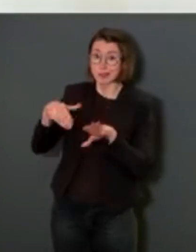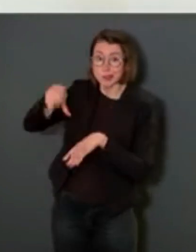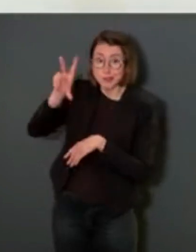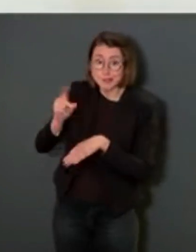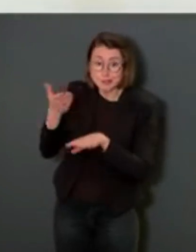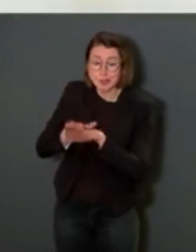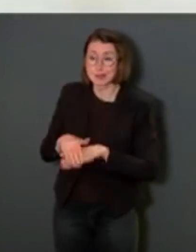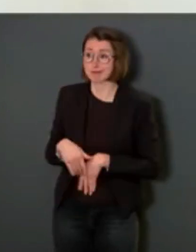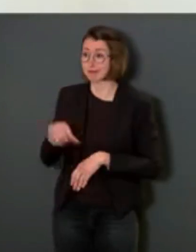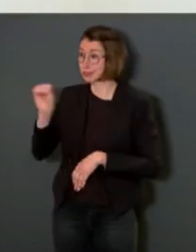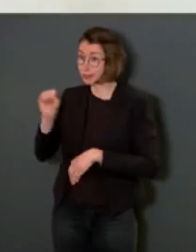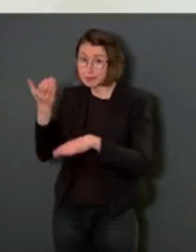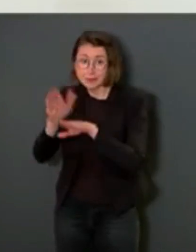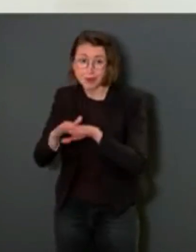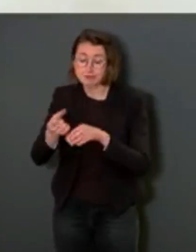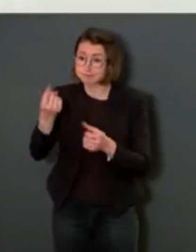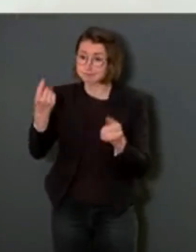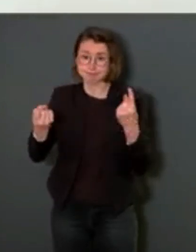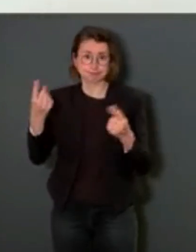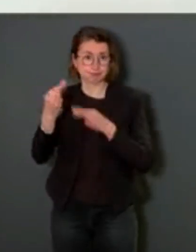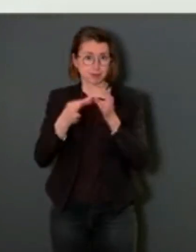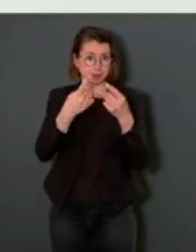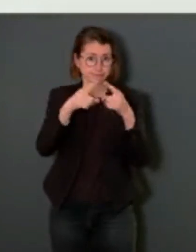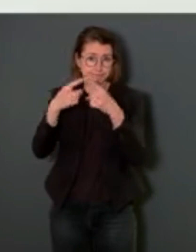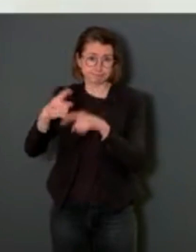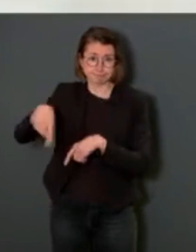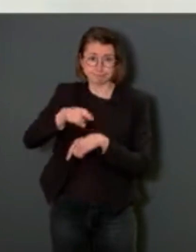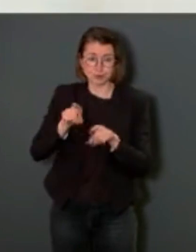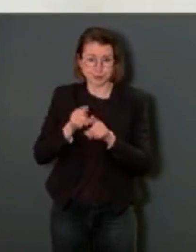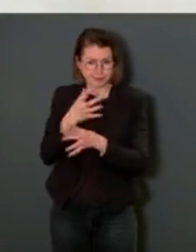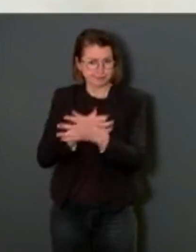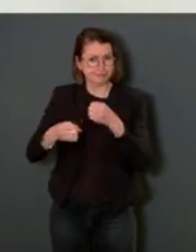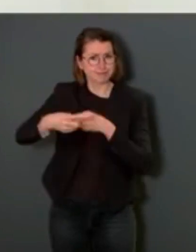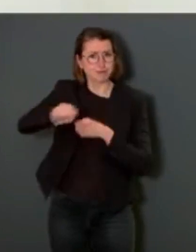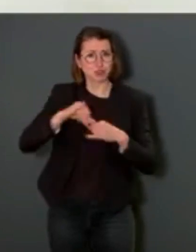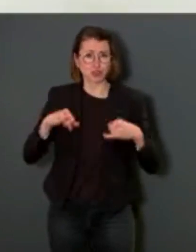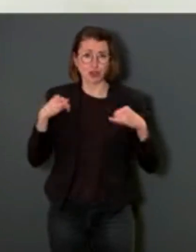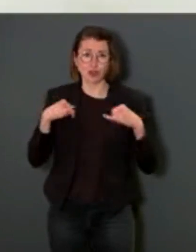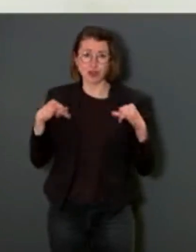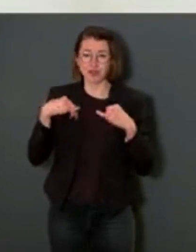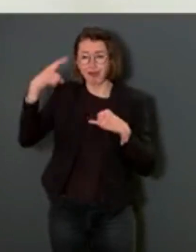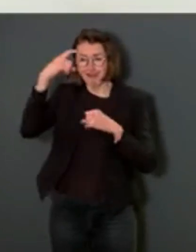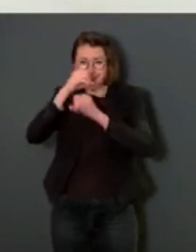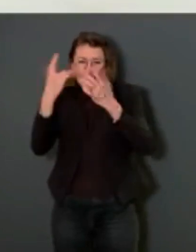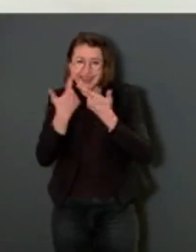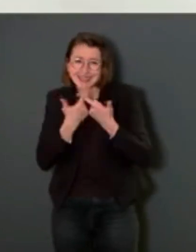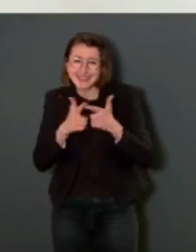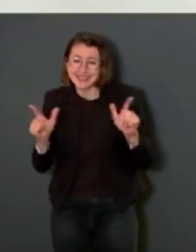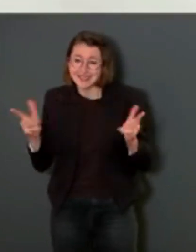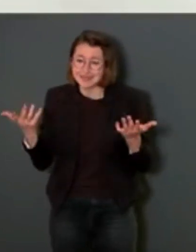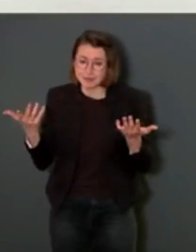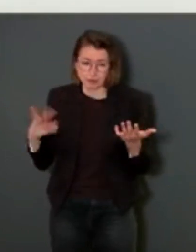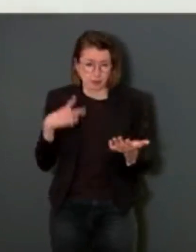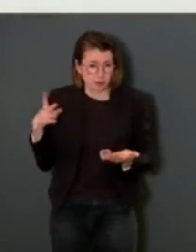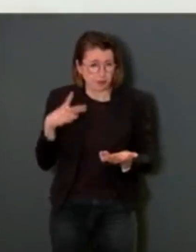sœur. Mais aussi à des jeunes qui aspirent à la liberté. À l'ORECA, les gens qui travaillent dans les